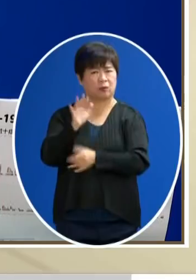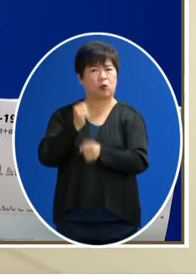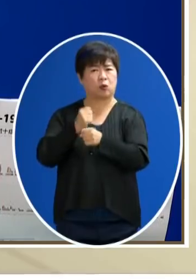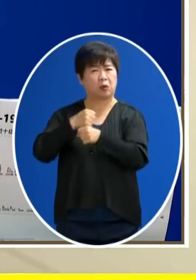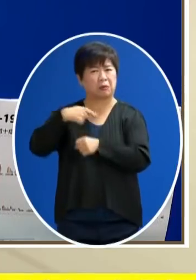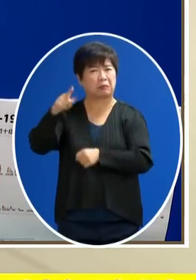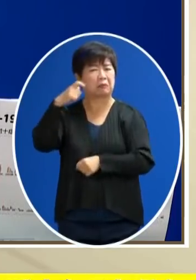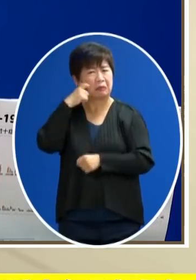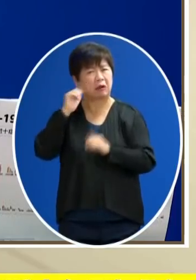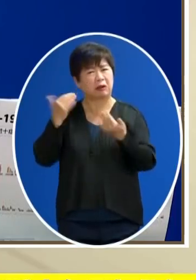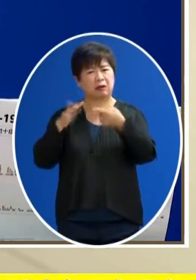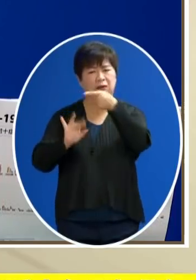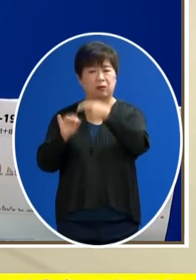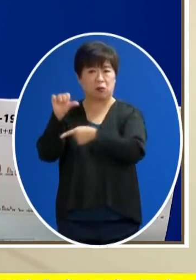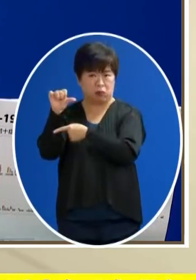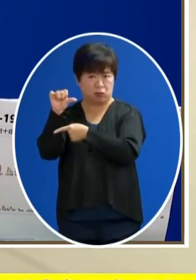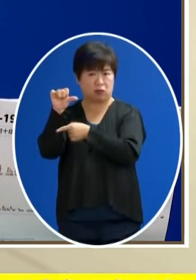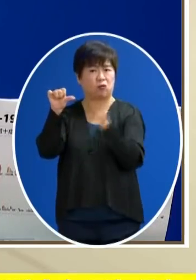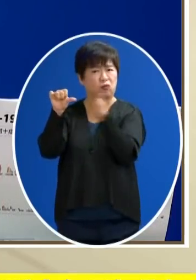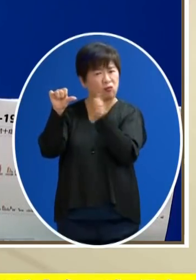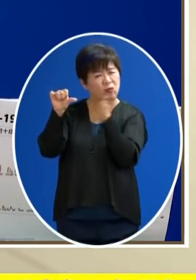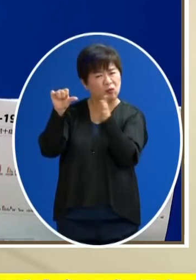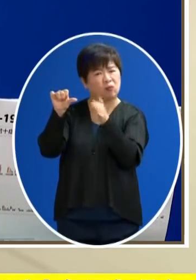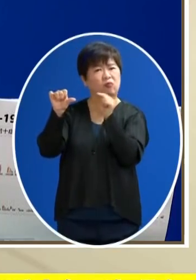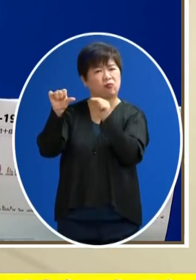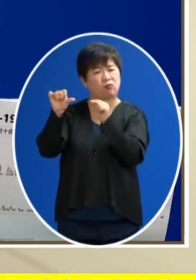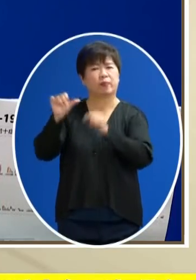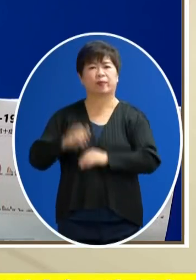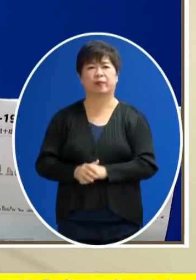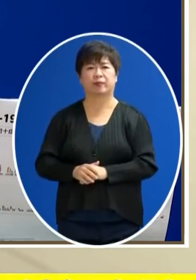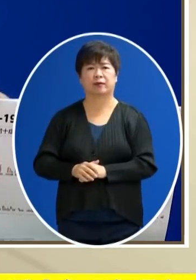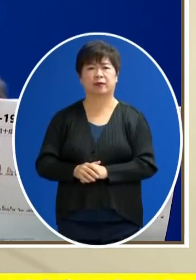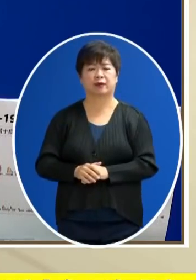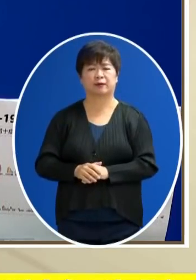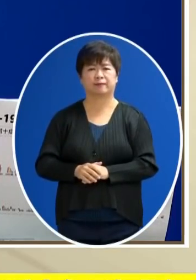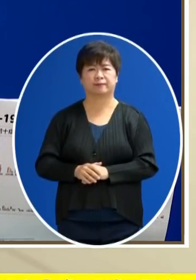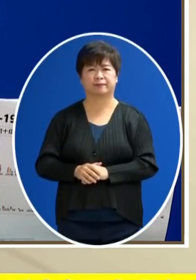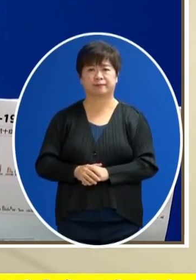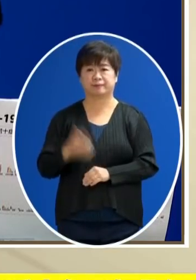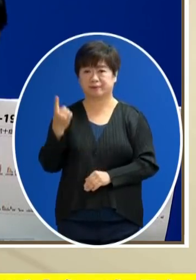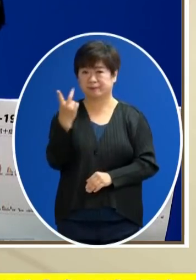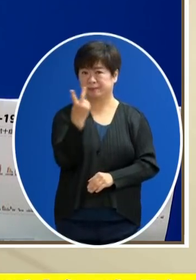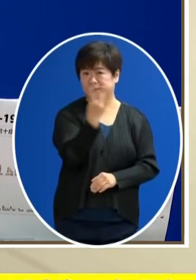法工作比例大概就是5%左右哈，所以大概从这几个